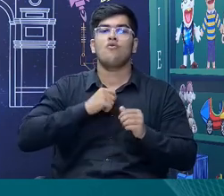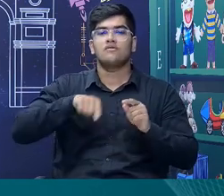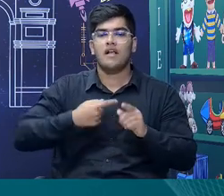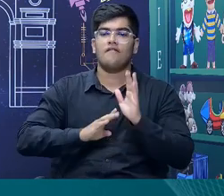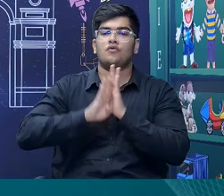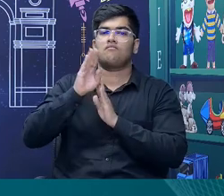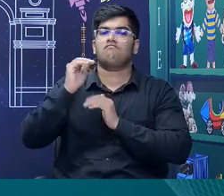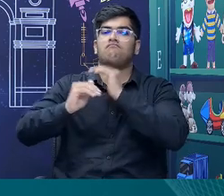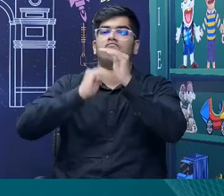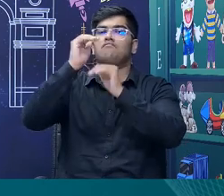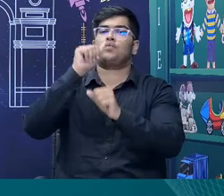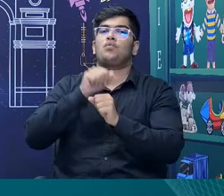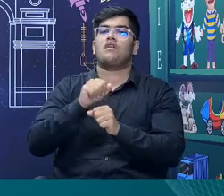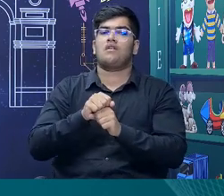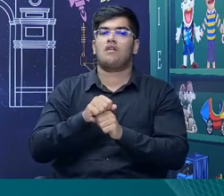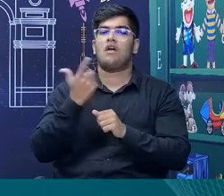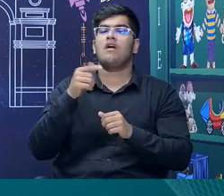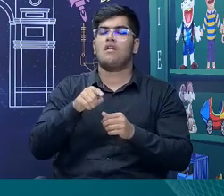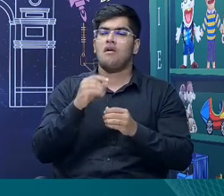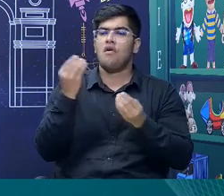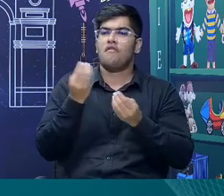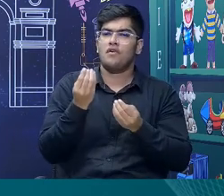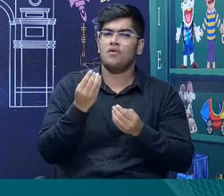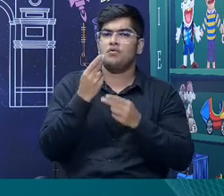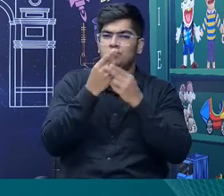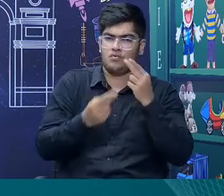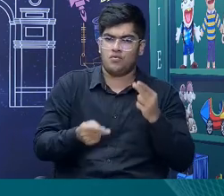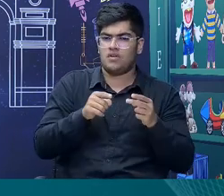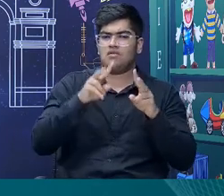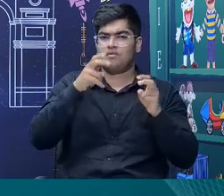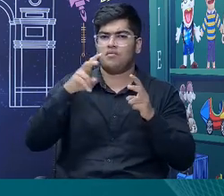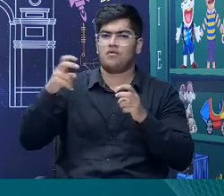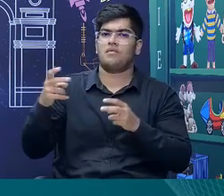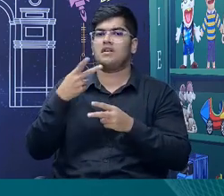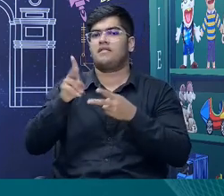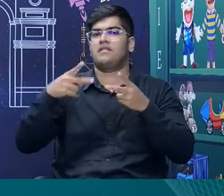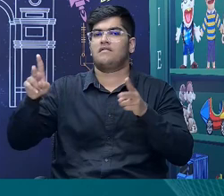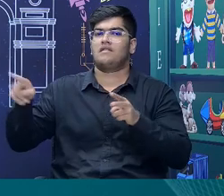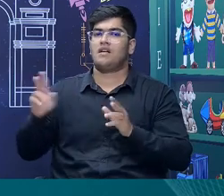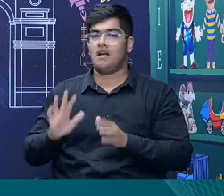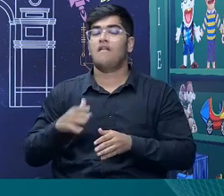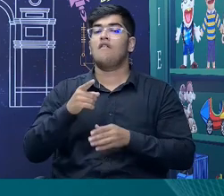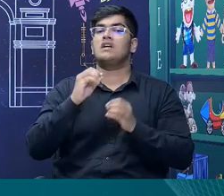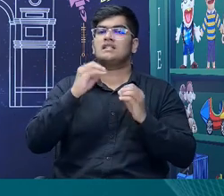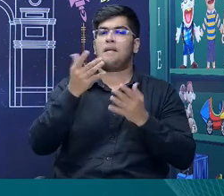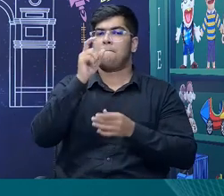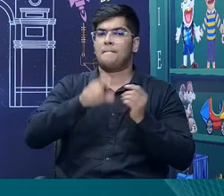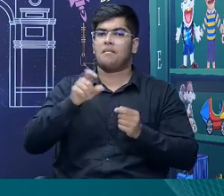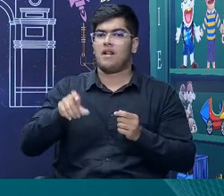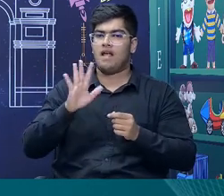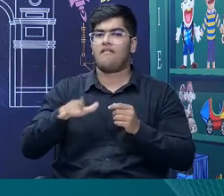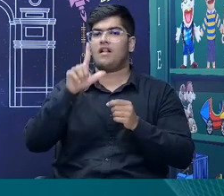तो कई बार क्षेत्र में भी फर्क होता है कुछ लोग लक्ष्मी जी की पूजा करते हैं साथ में